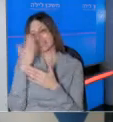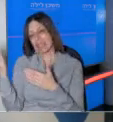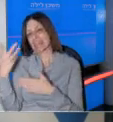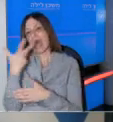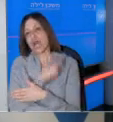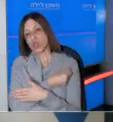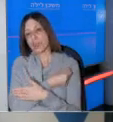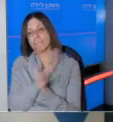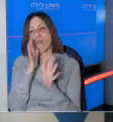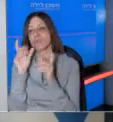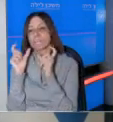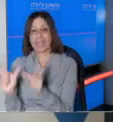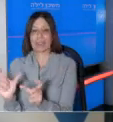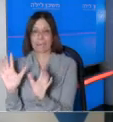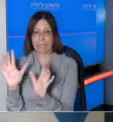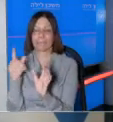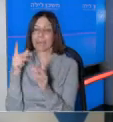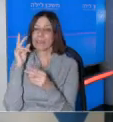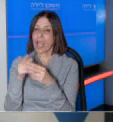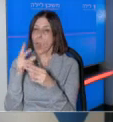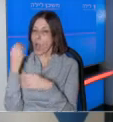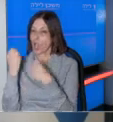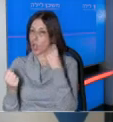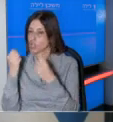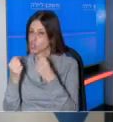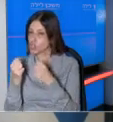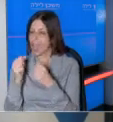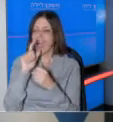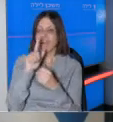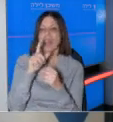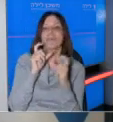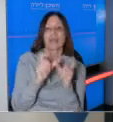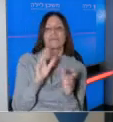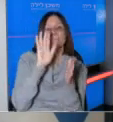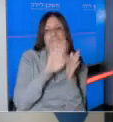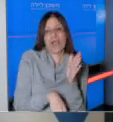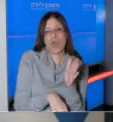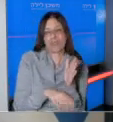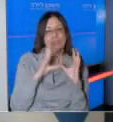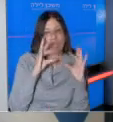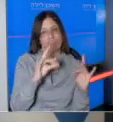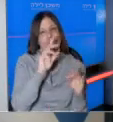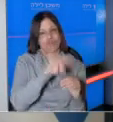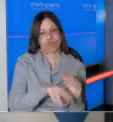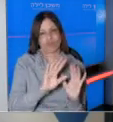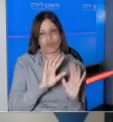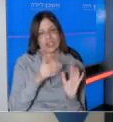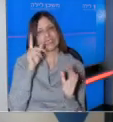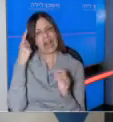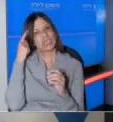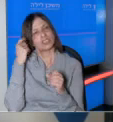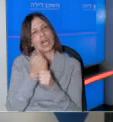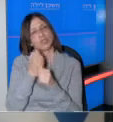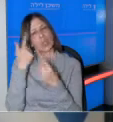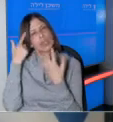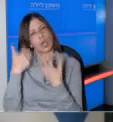החיסונים מאוד מגנים מפני תחלואה קשה, אבל הם מגנים פחות מפני הדבקה, אנחנו צריכים לעשות חושבים.